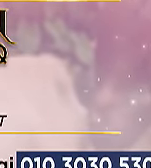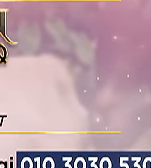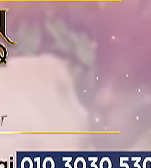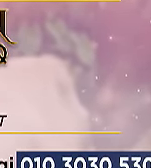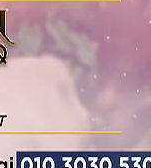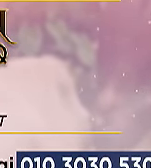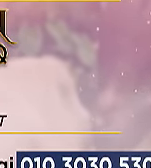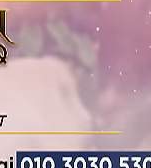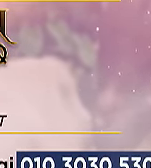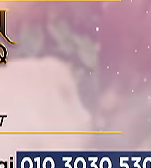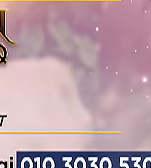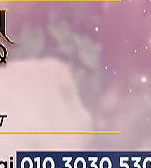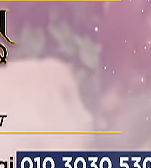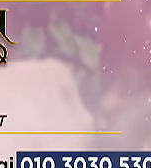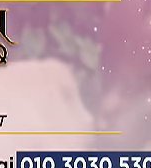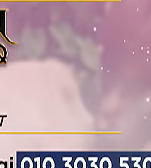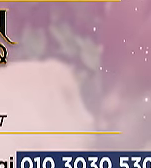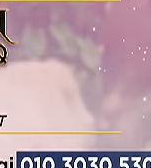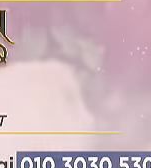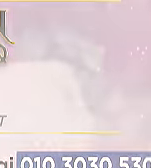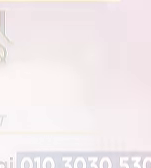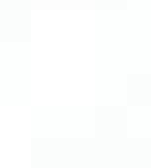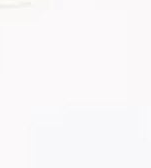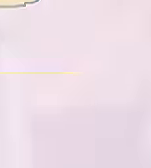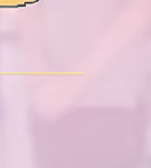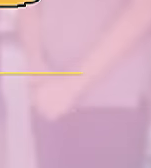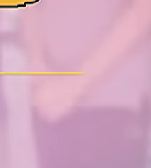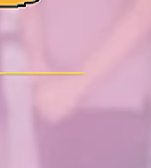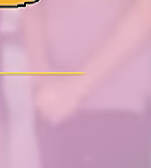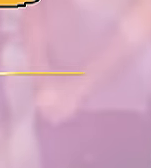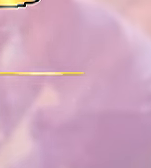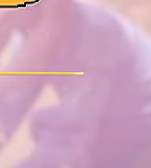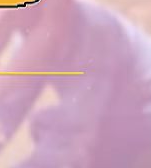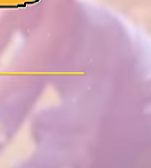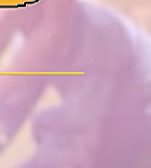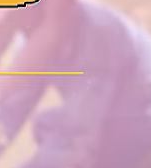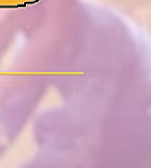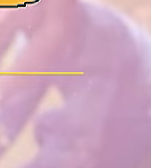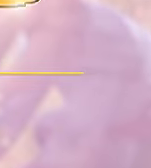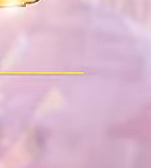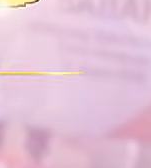Ikhlas sebagai tanda syukur terhadap nikmat kesenangan yang telah Allah berikan.